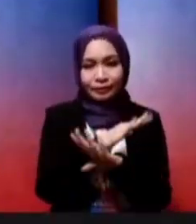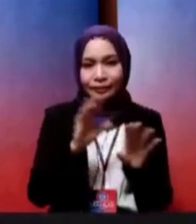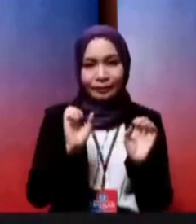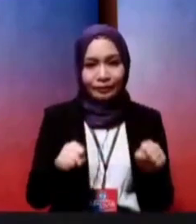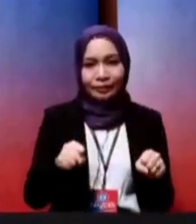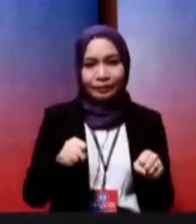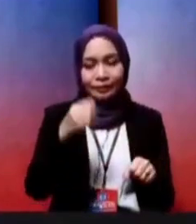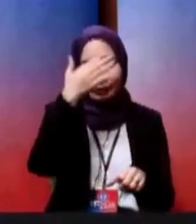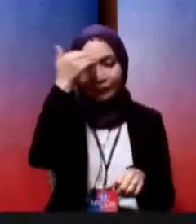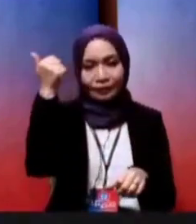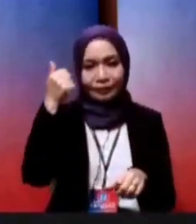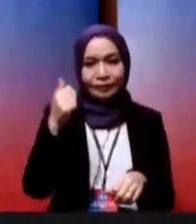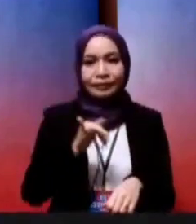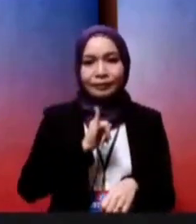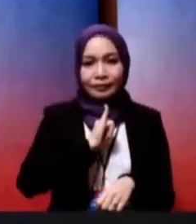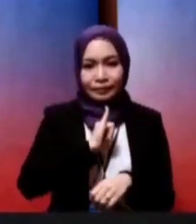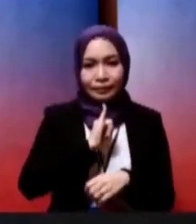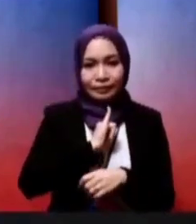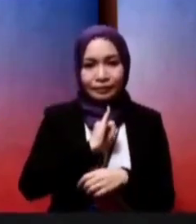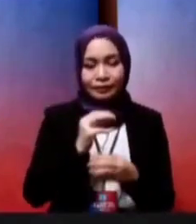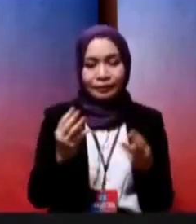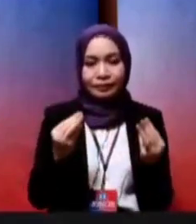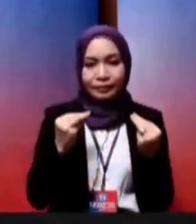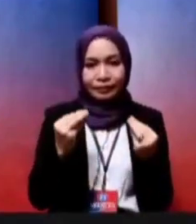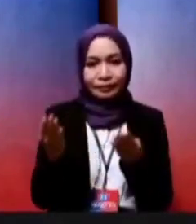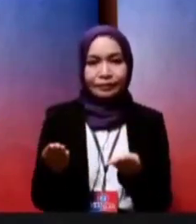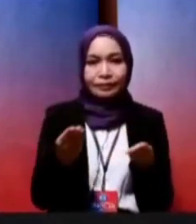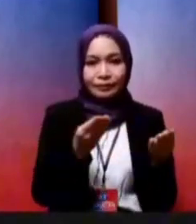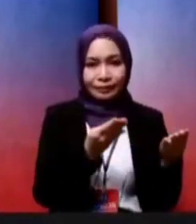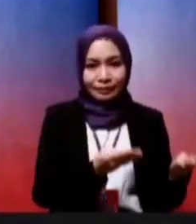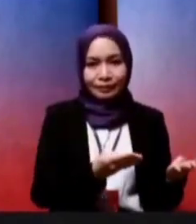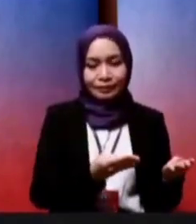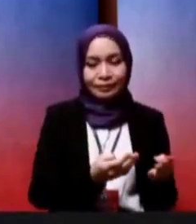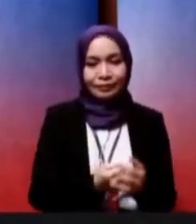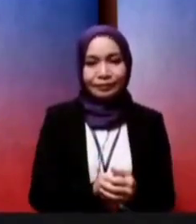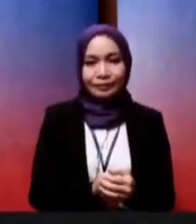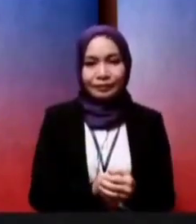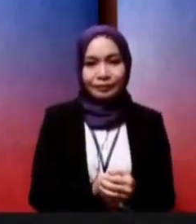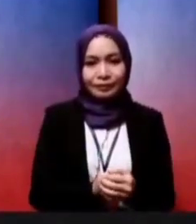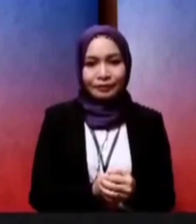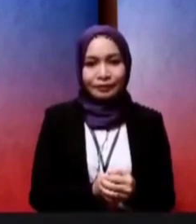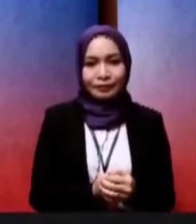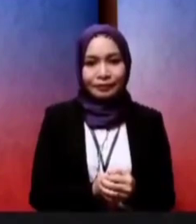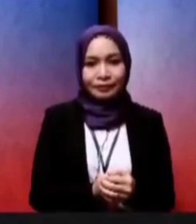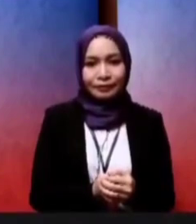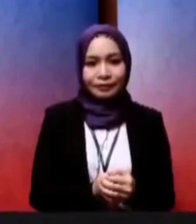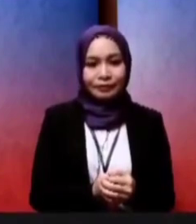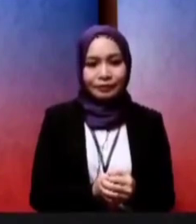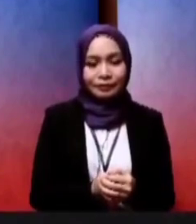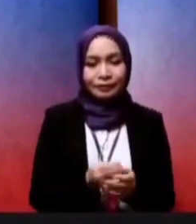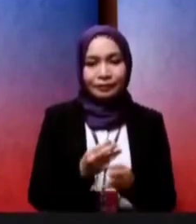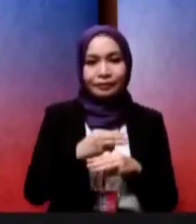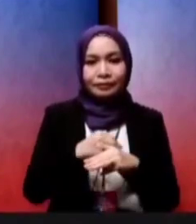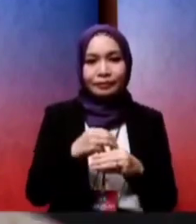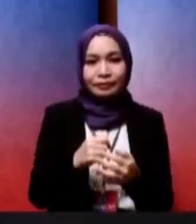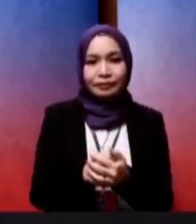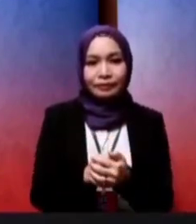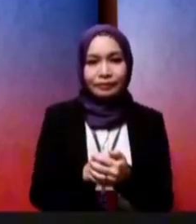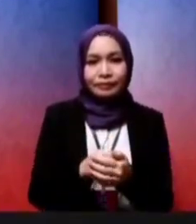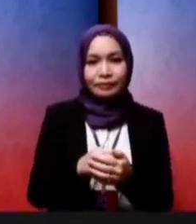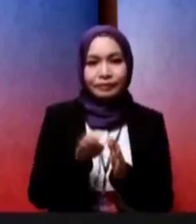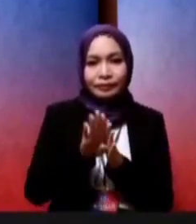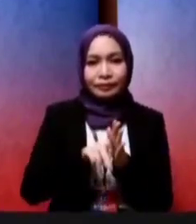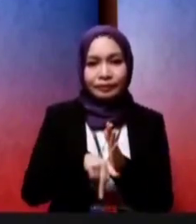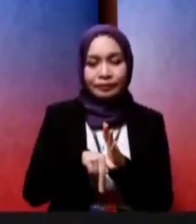Leka Saya mahu membawa kes dan jug perjuangan bagi